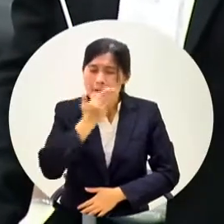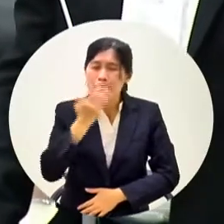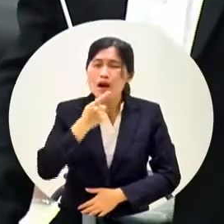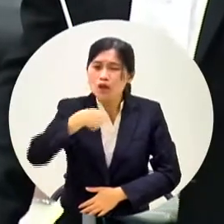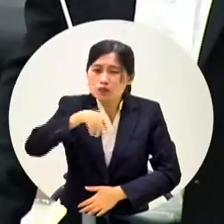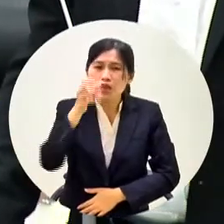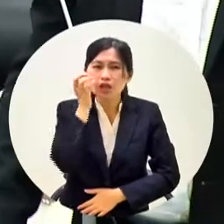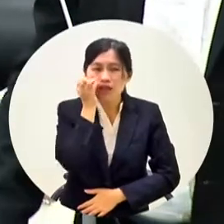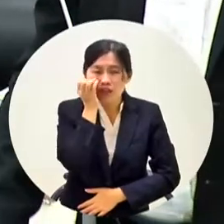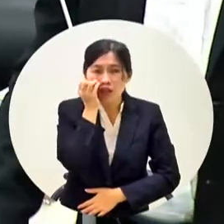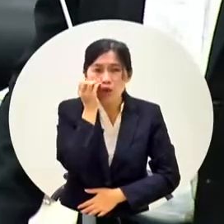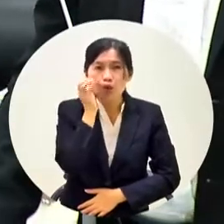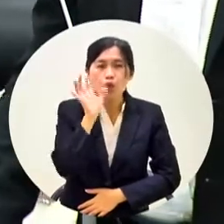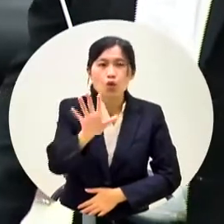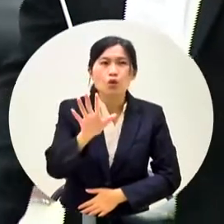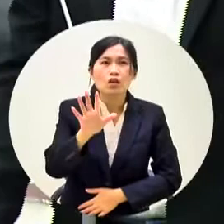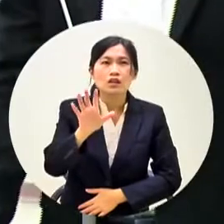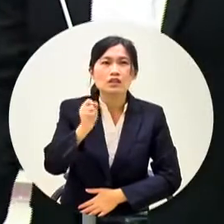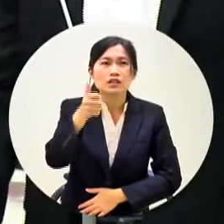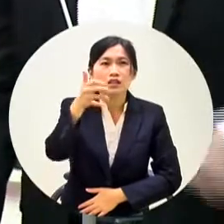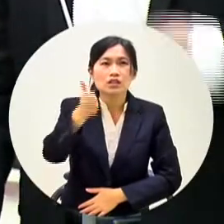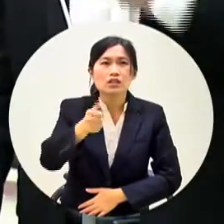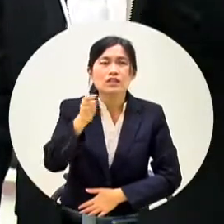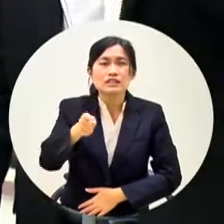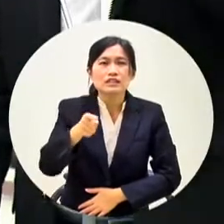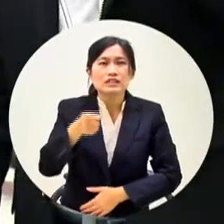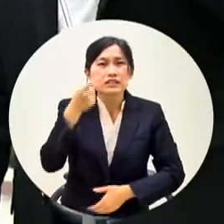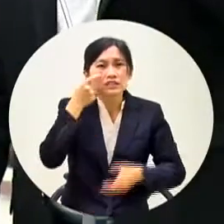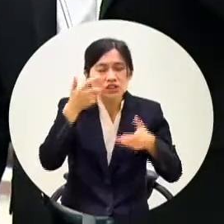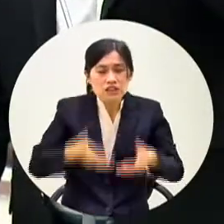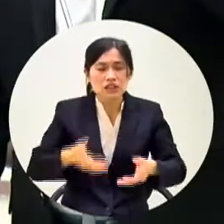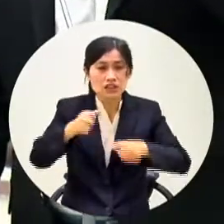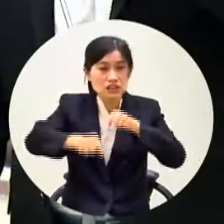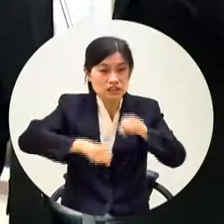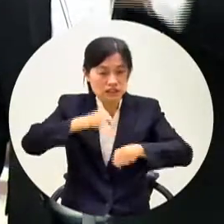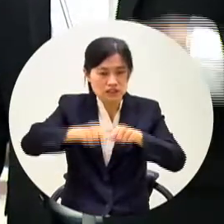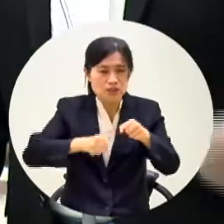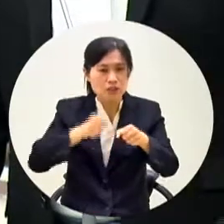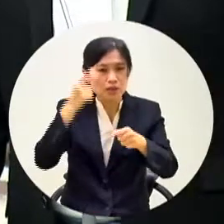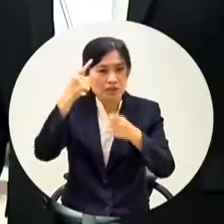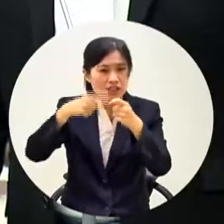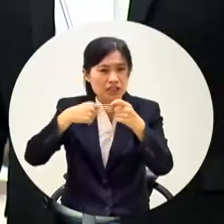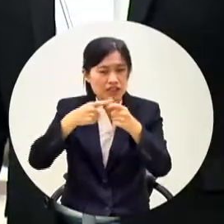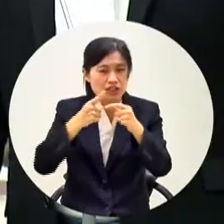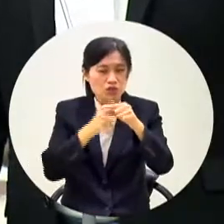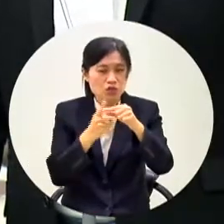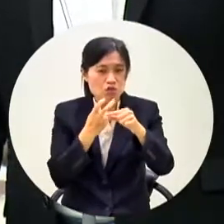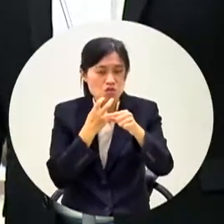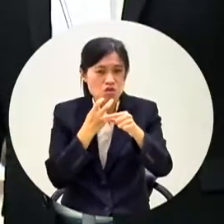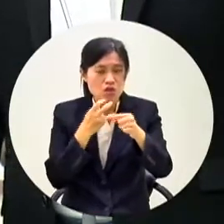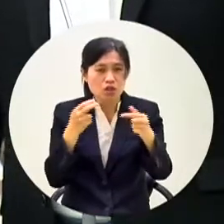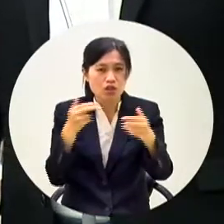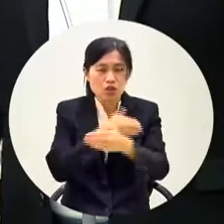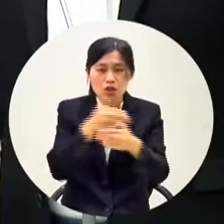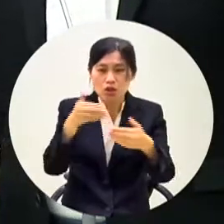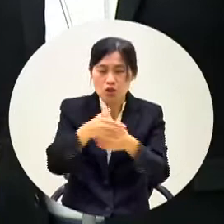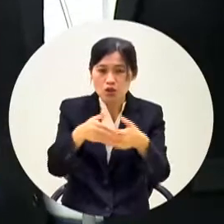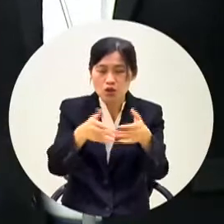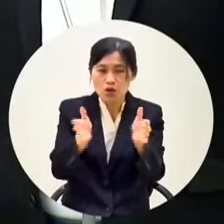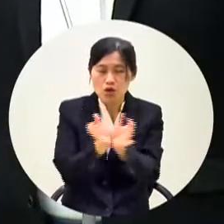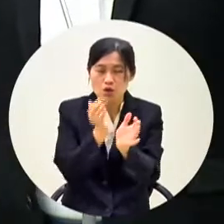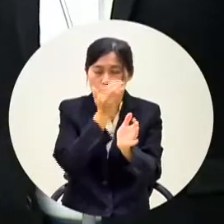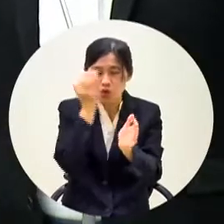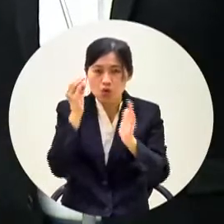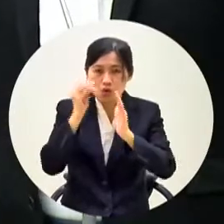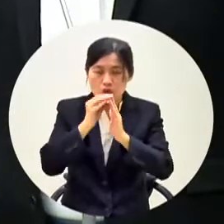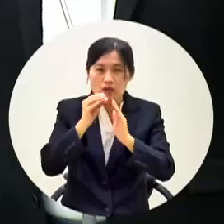别议员你最重视的自行车的那个部分，明年中央定调它是交通部观光局，它定调是自行车